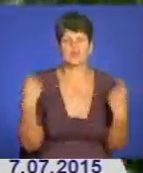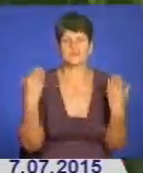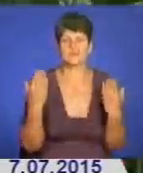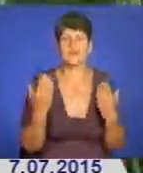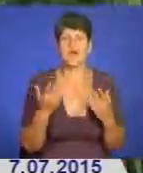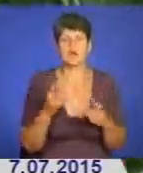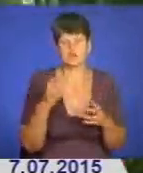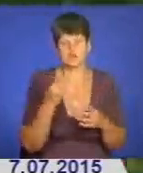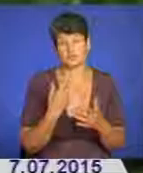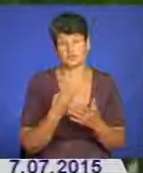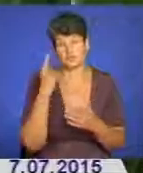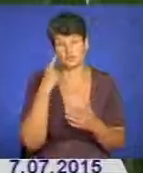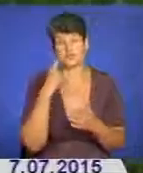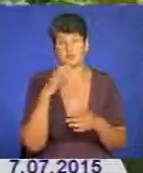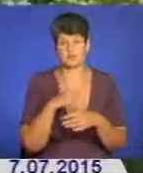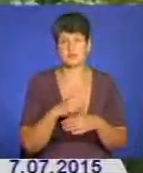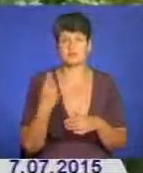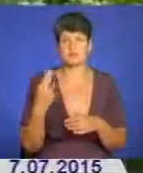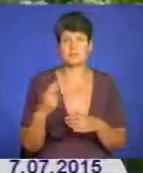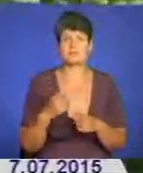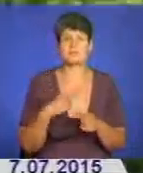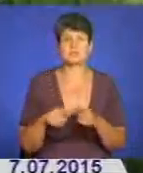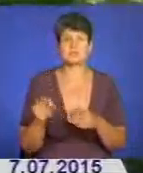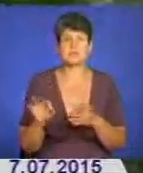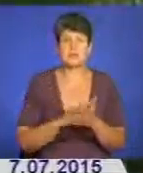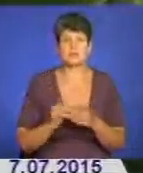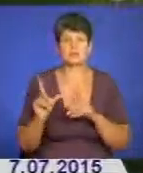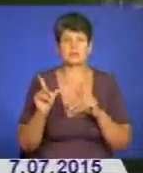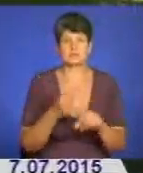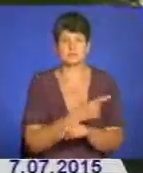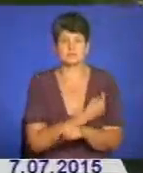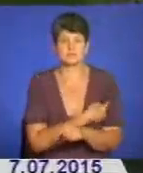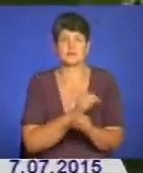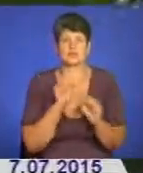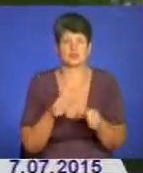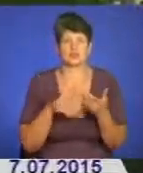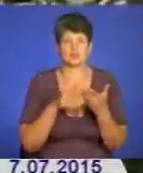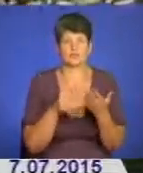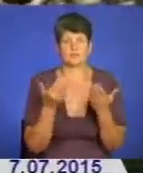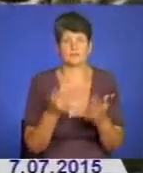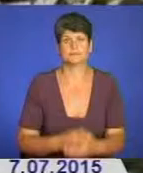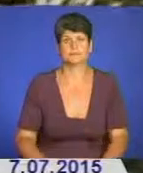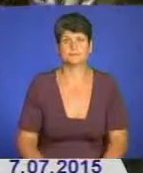вас вкусила змія, не легковажте. Звертайтеся до лікувального закладу, де зможуть допомогти.